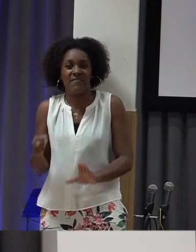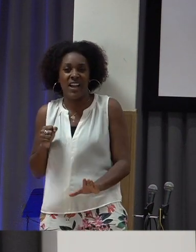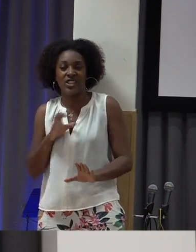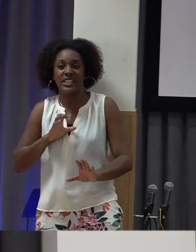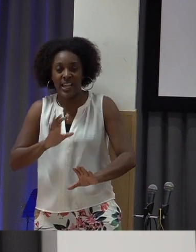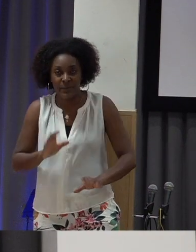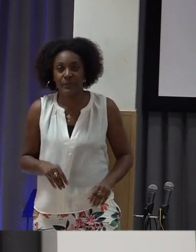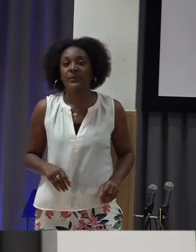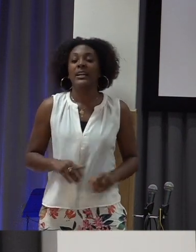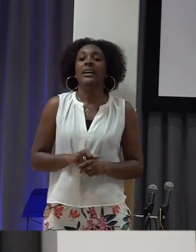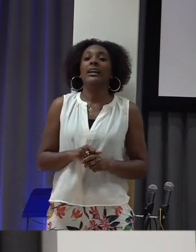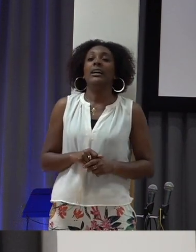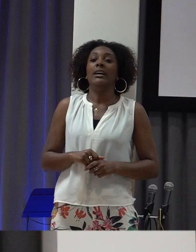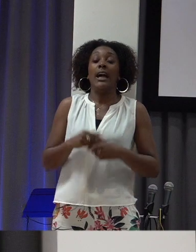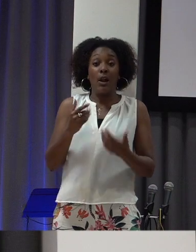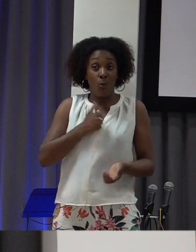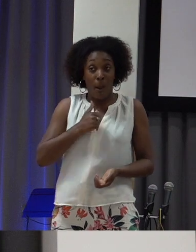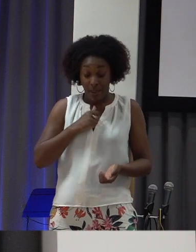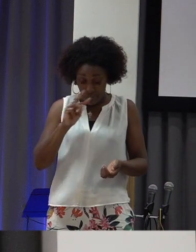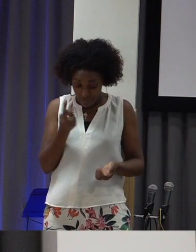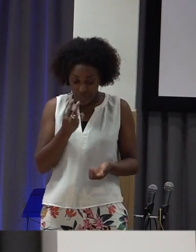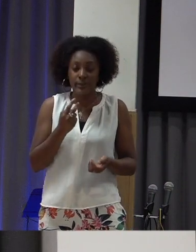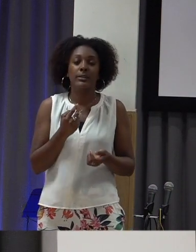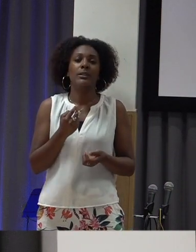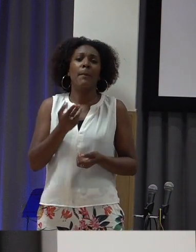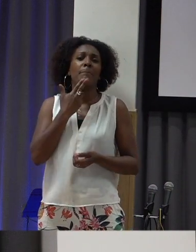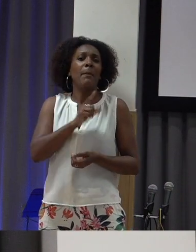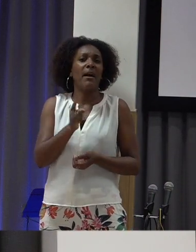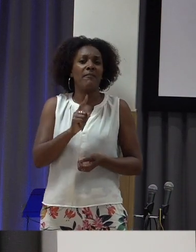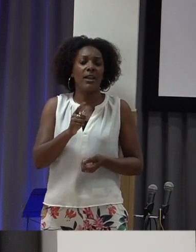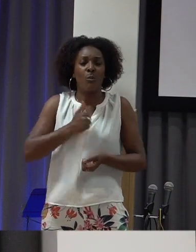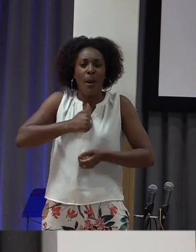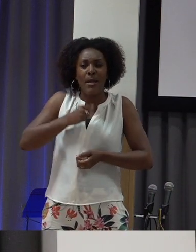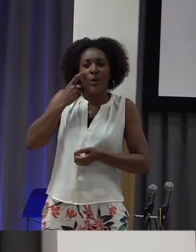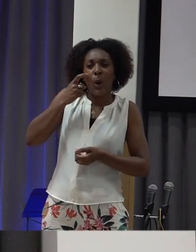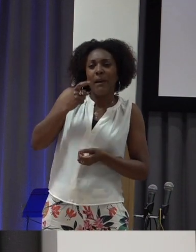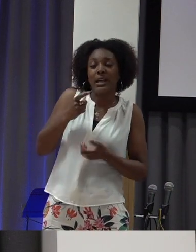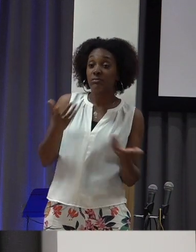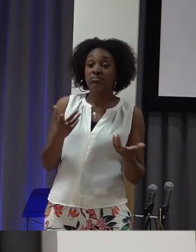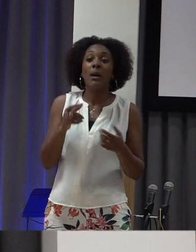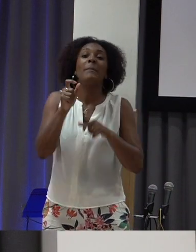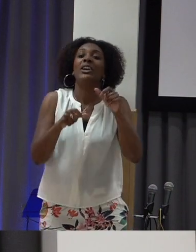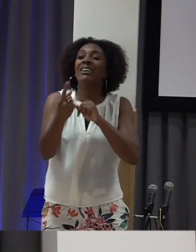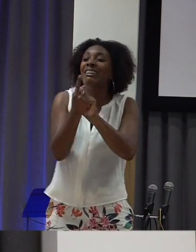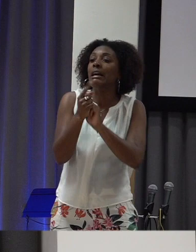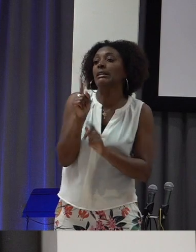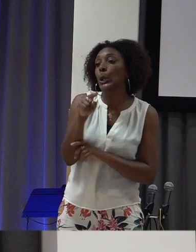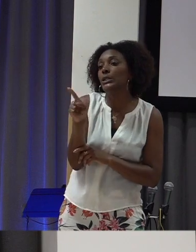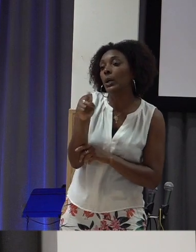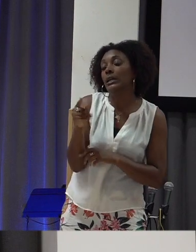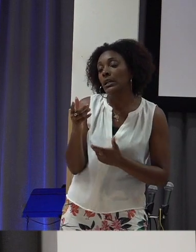Alors, confronté à mes propres imperfections, j'y reviens, j'ai constaté que je n'avais plus le temps donc de m'occuper de celles des